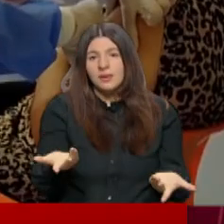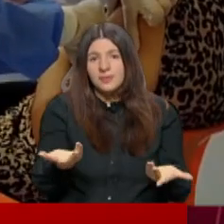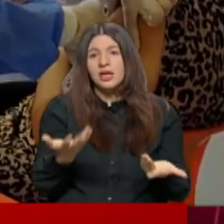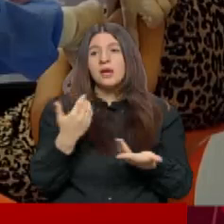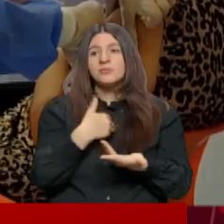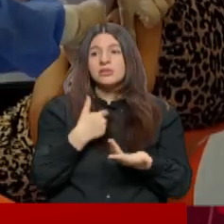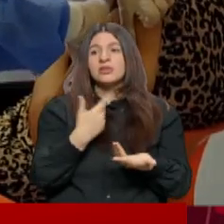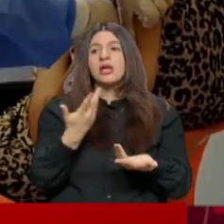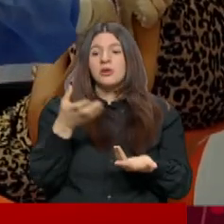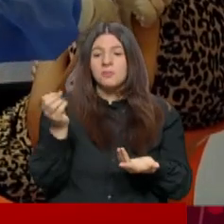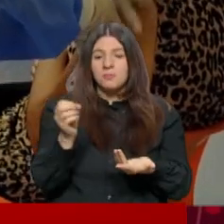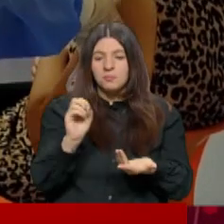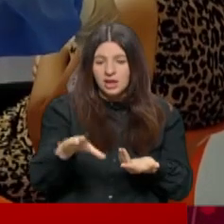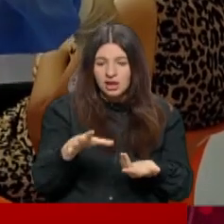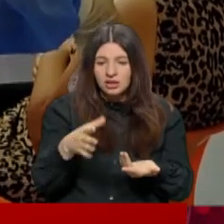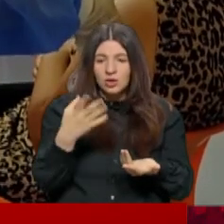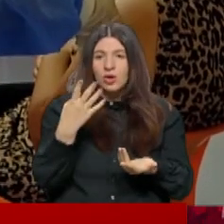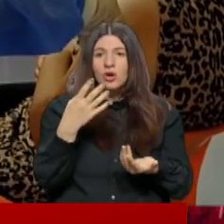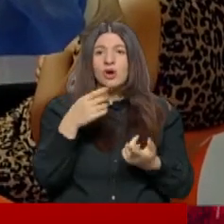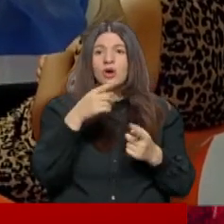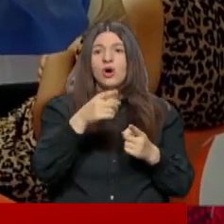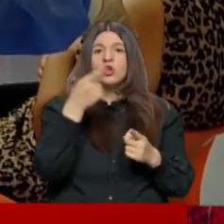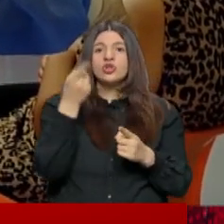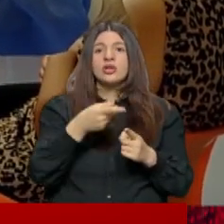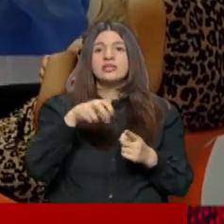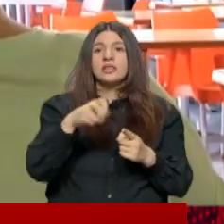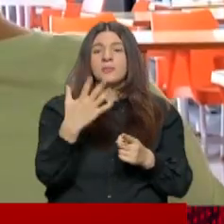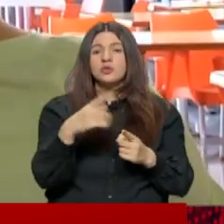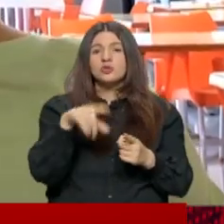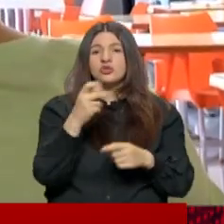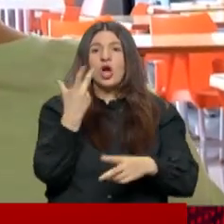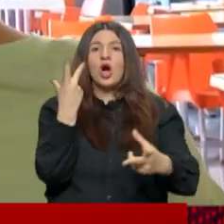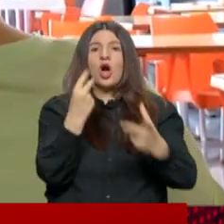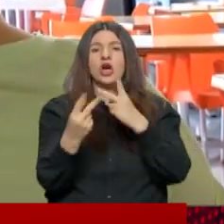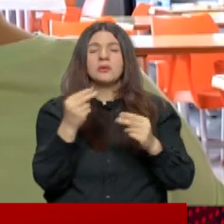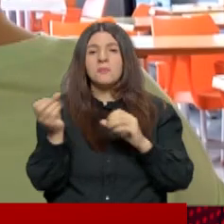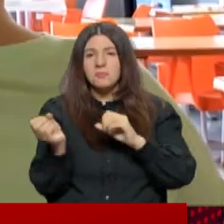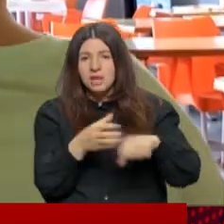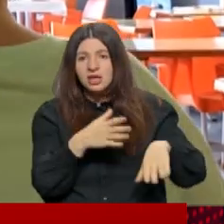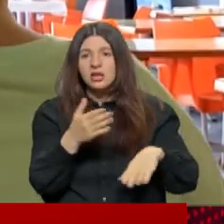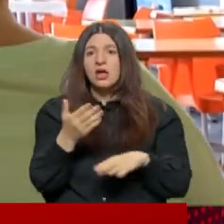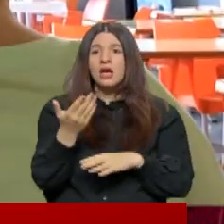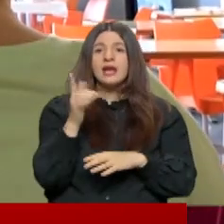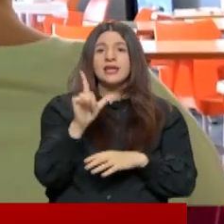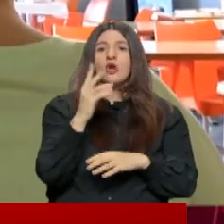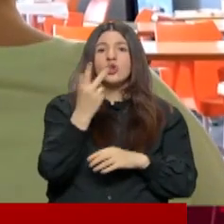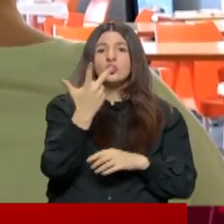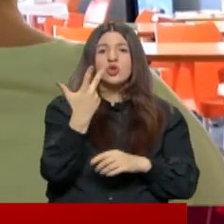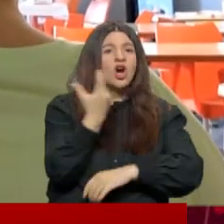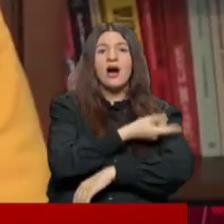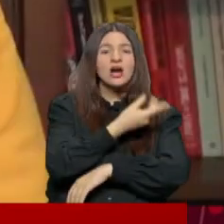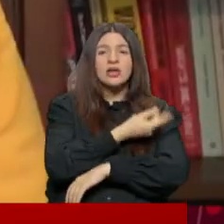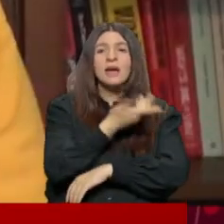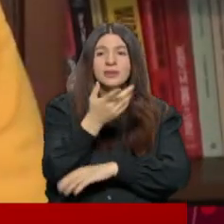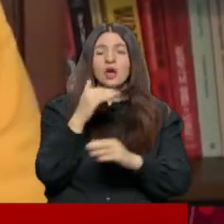Daha yani bırakın böyle o beklediğimiz %85-90 aşılamaları. Gerekli olan 3 doz